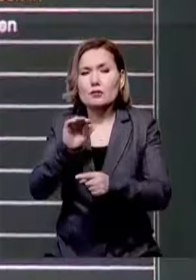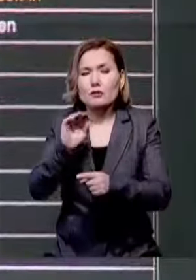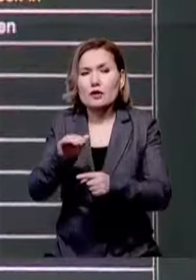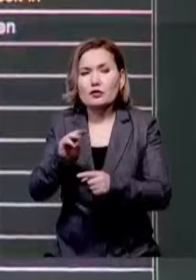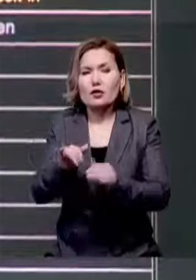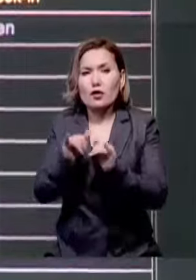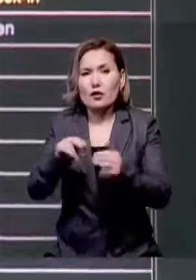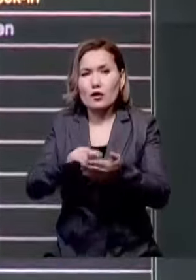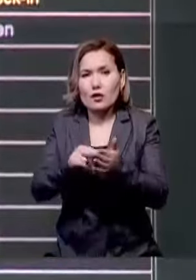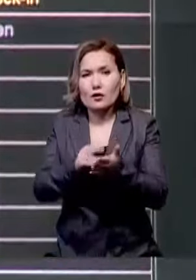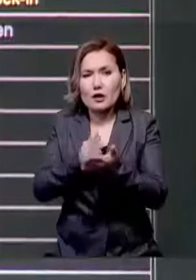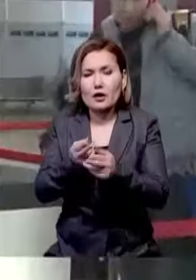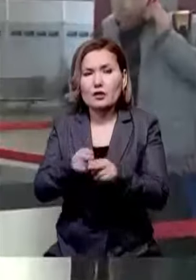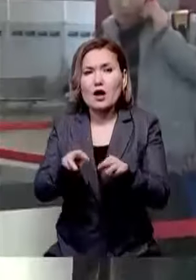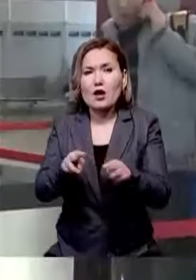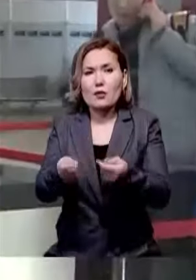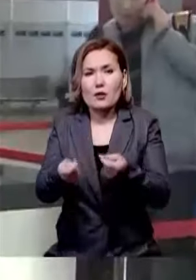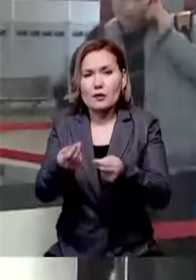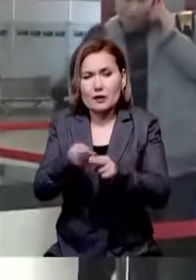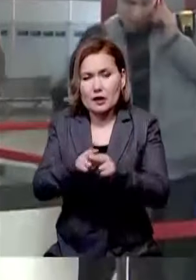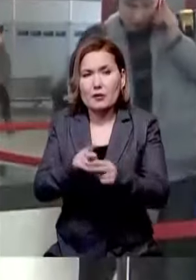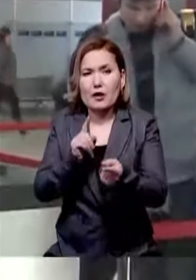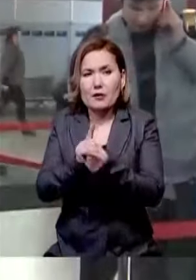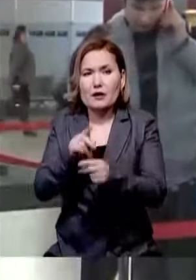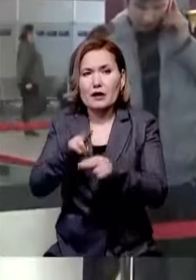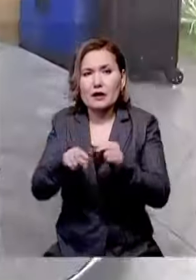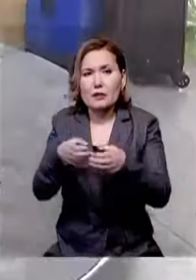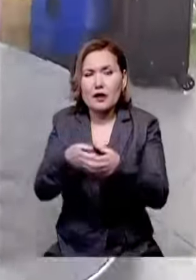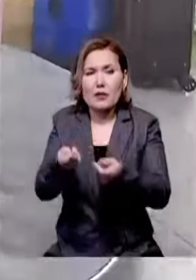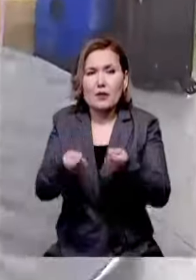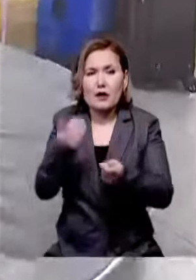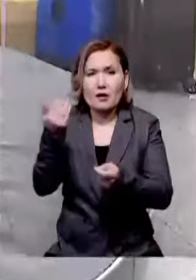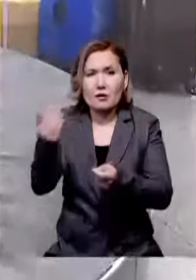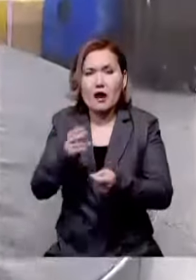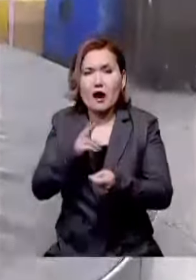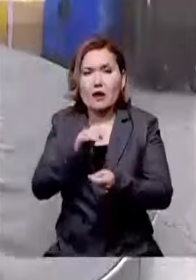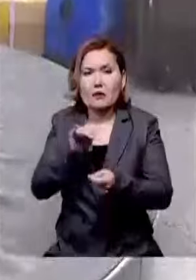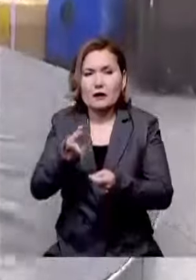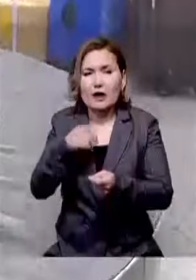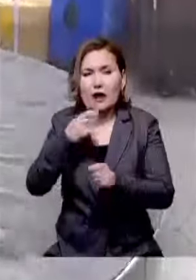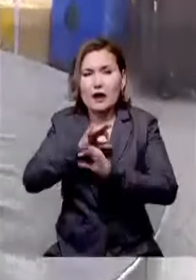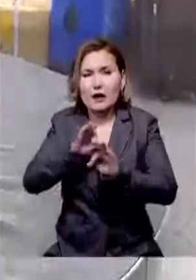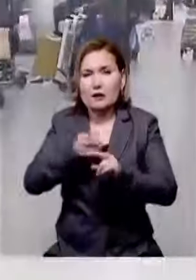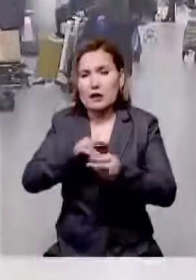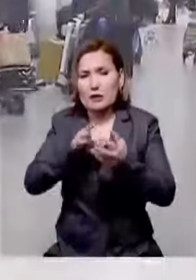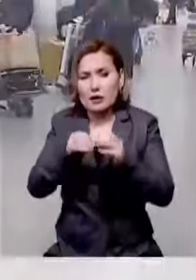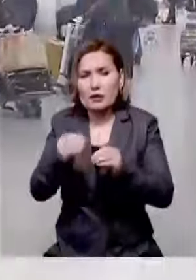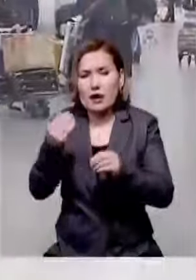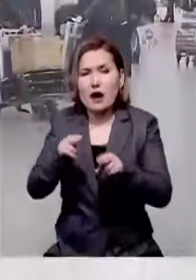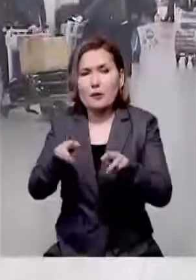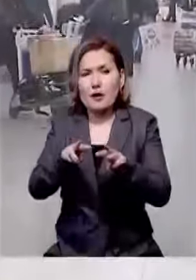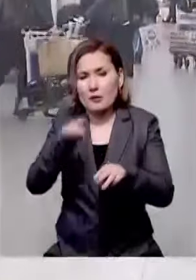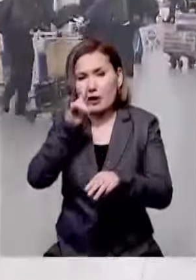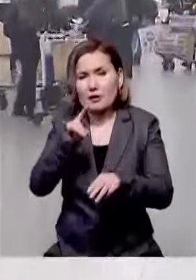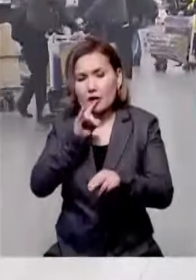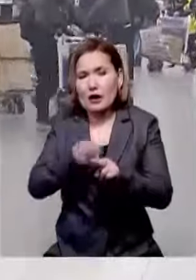жеткізуге септеспек. Бұл жайында үкімет басшысымен кездескен мердігер компания президенті Серкан Каптан айтты. Алихан Смайлов